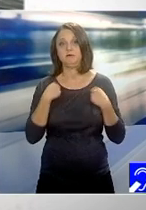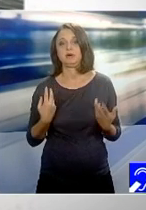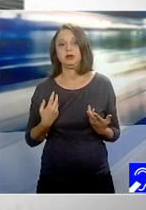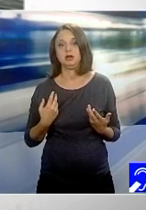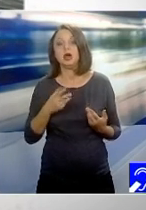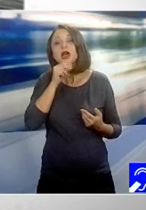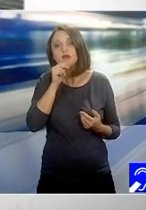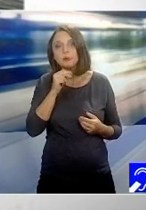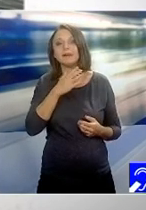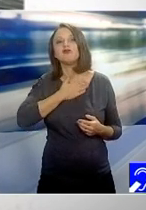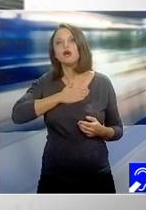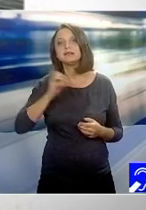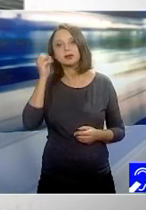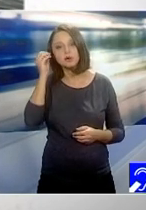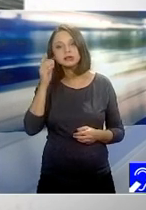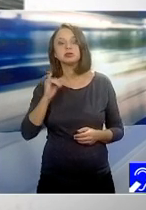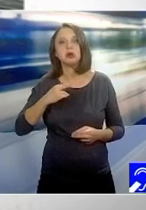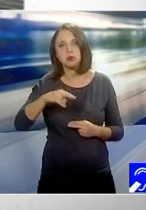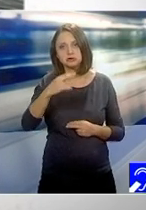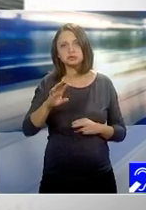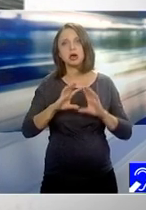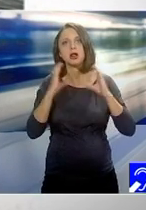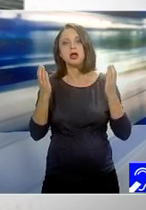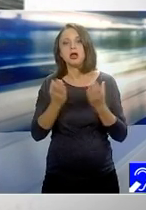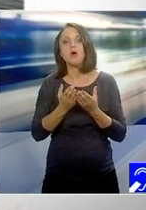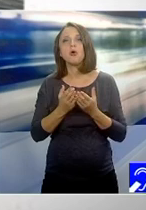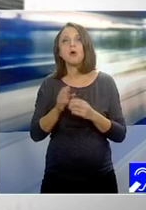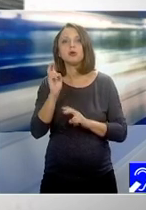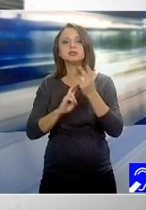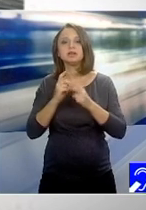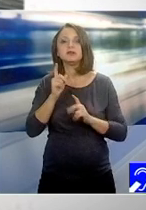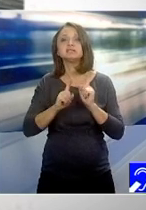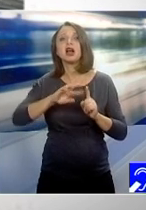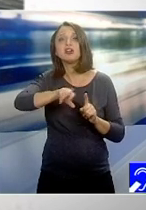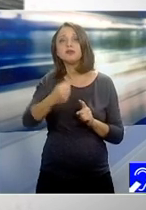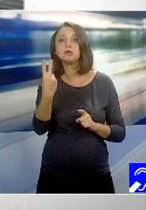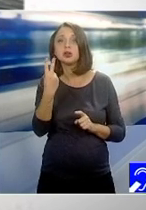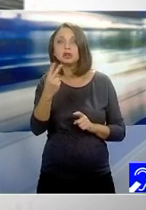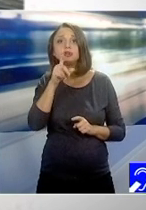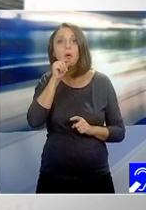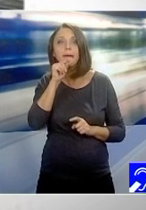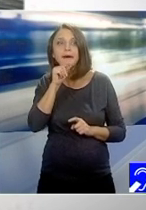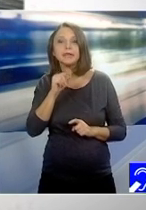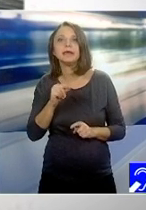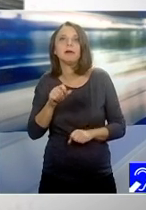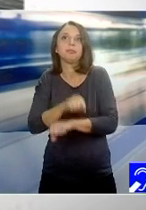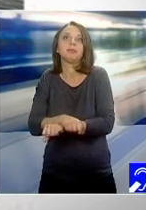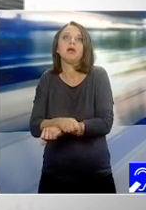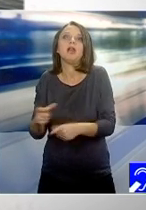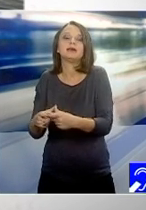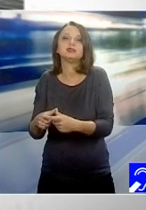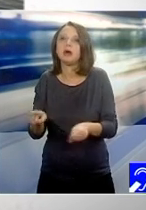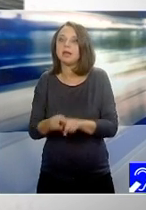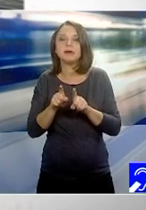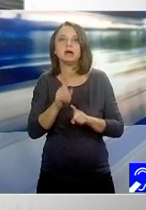de voința politică. La fel, în Codul Silvic, în continuare, fur două găini, poți face pușcărie, ești infractor, fur un car de lemn, nu-i, că nu-i peste o anumită